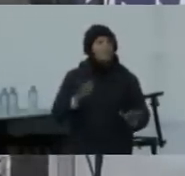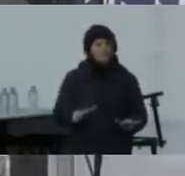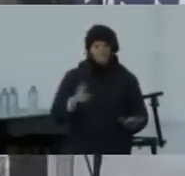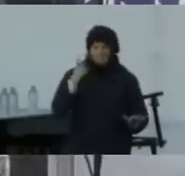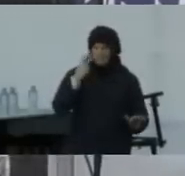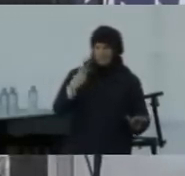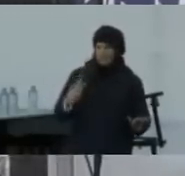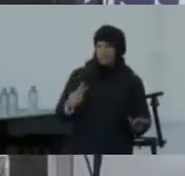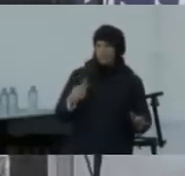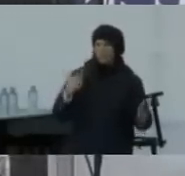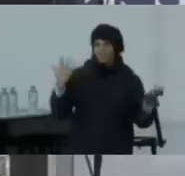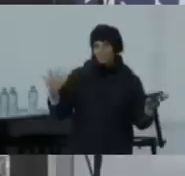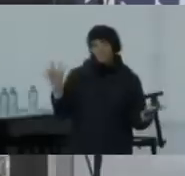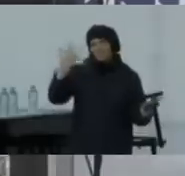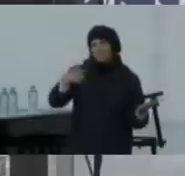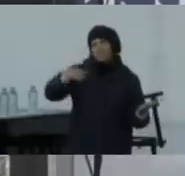Non vedete che abbiamo già cambiato,